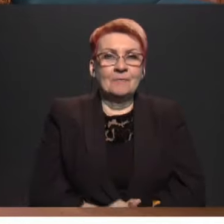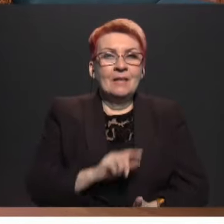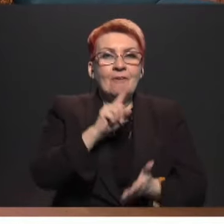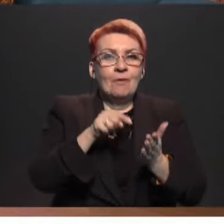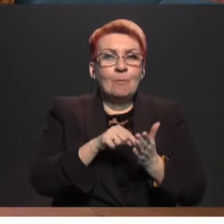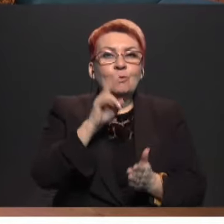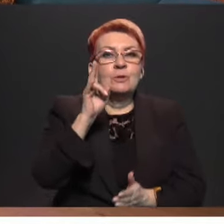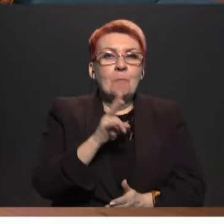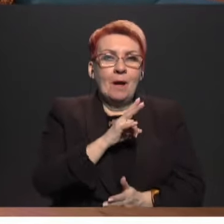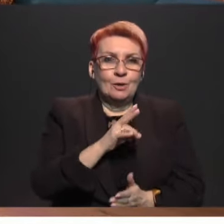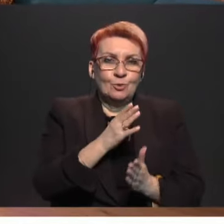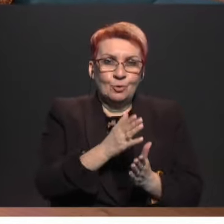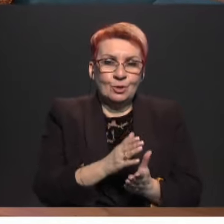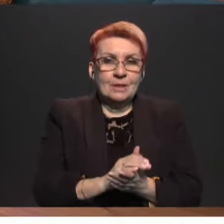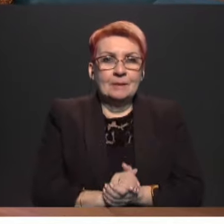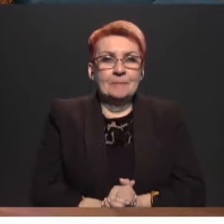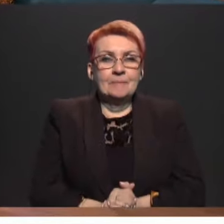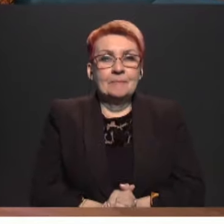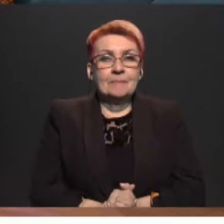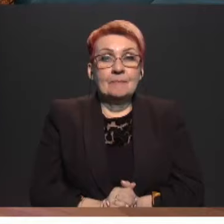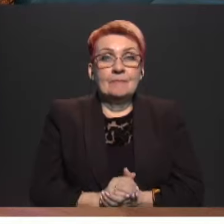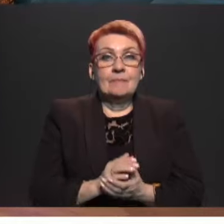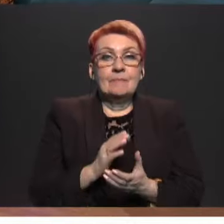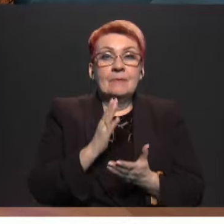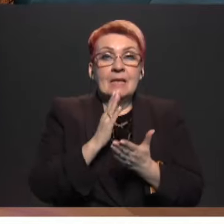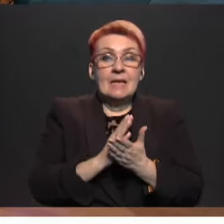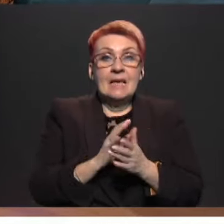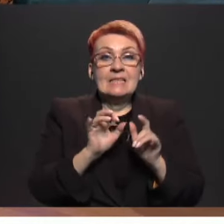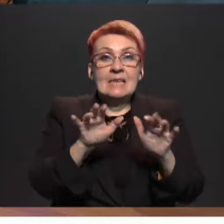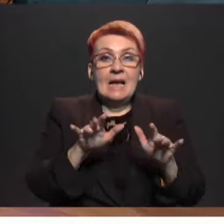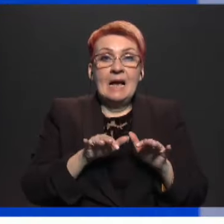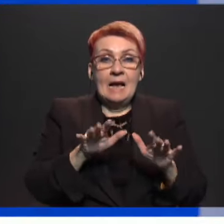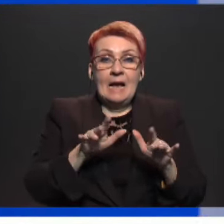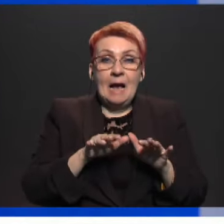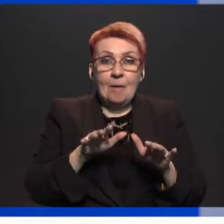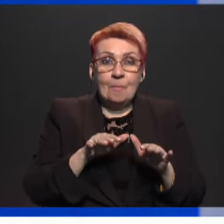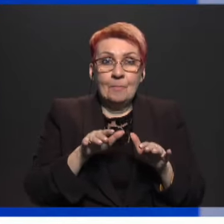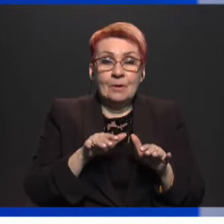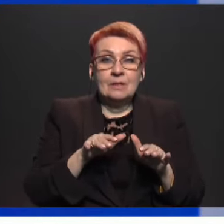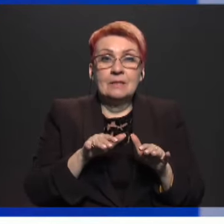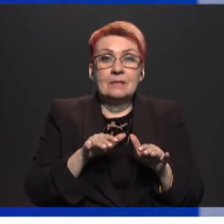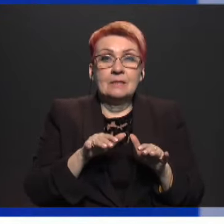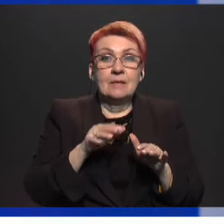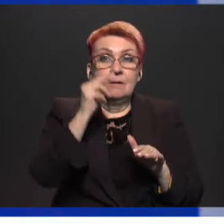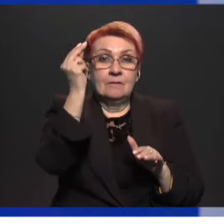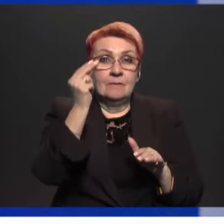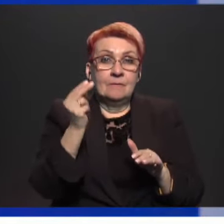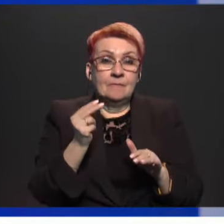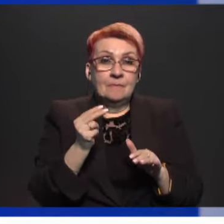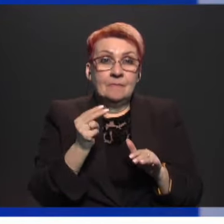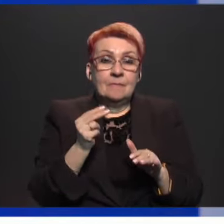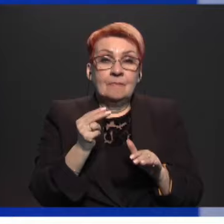такой. В интернете есть компьютерная реставрация облика Иисуса Христа на